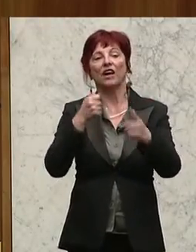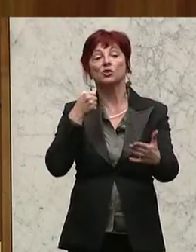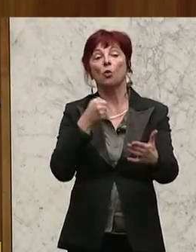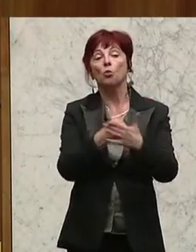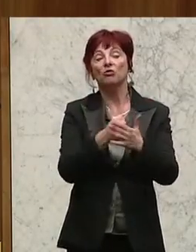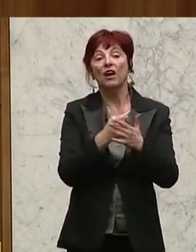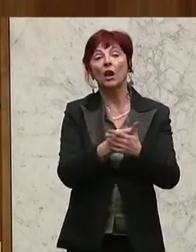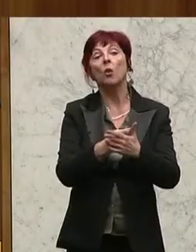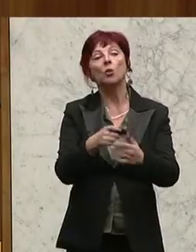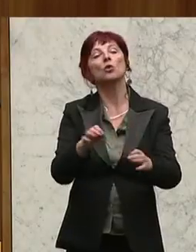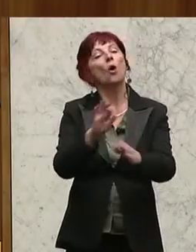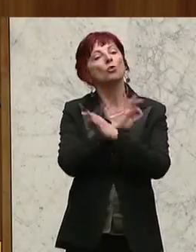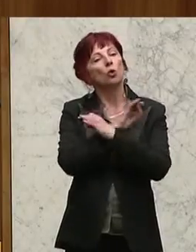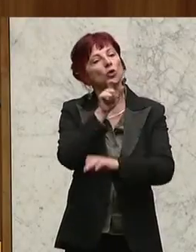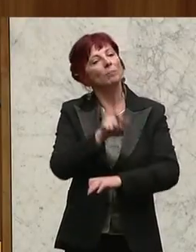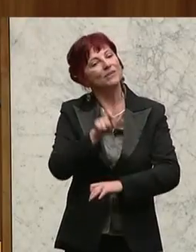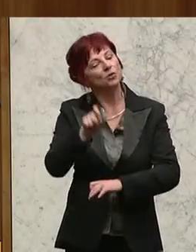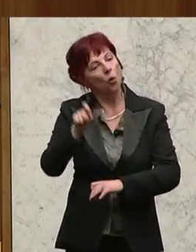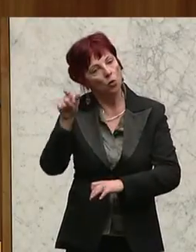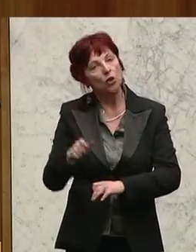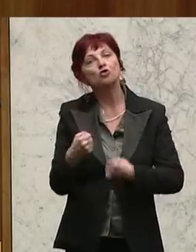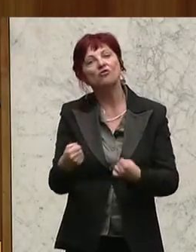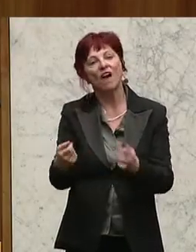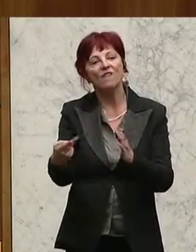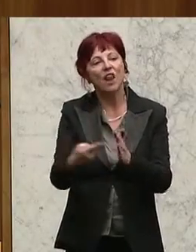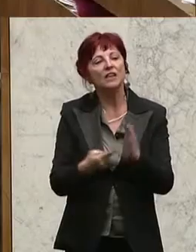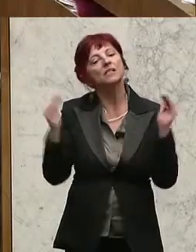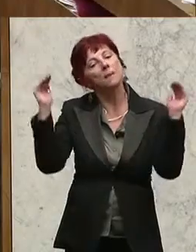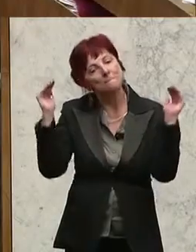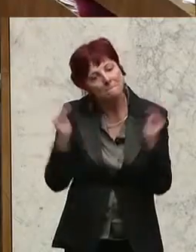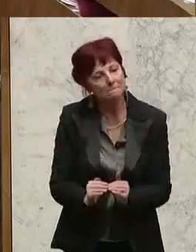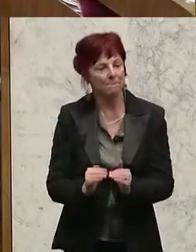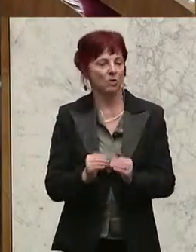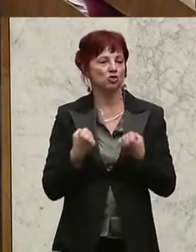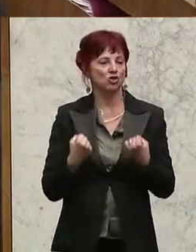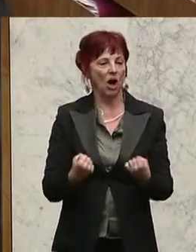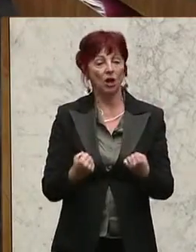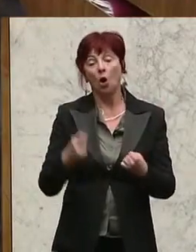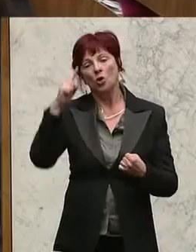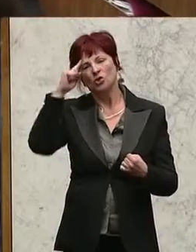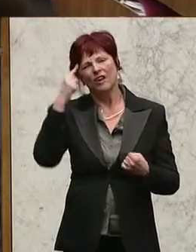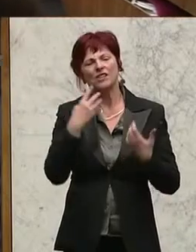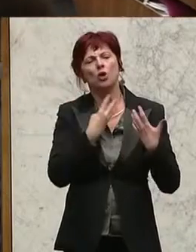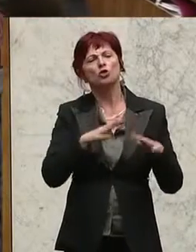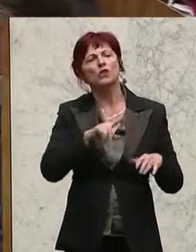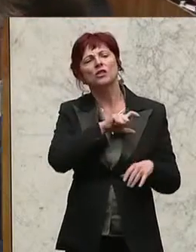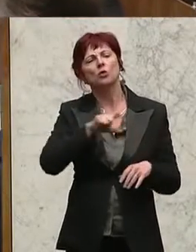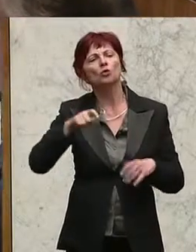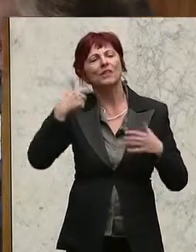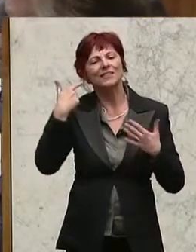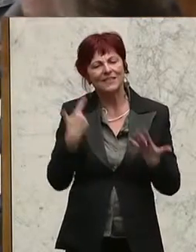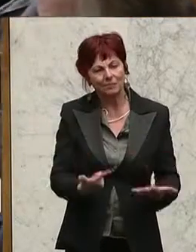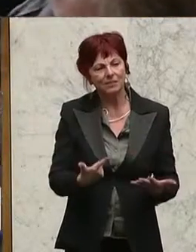und Schwerverletzten auf ein absolutes Minimum reduzieren kann. Und wenn wir wissen, dass wir seit 1950 100.000